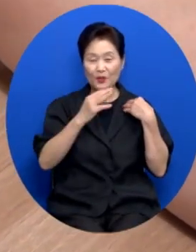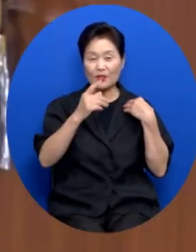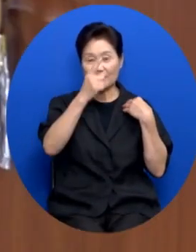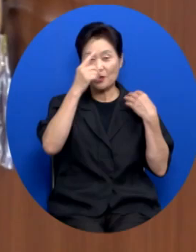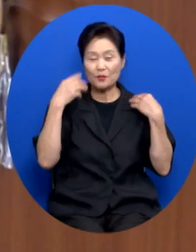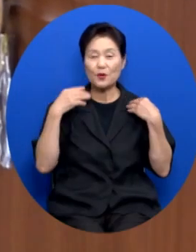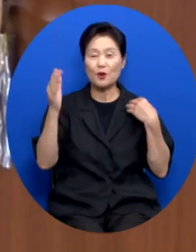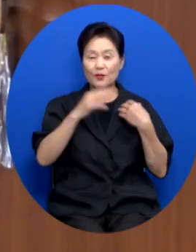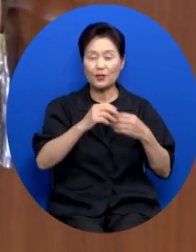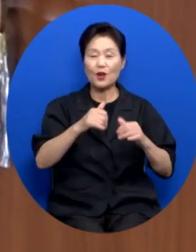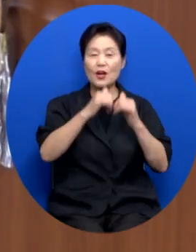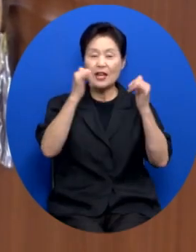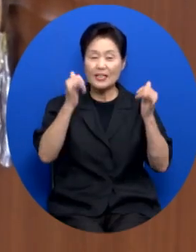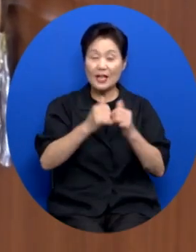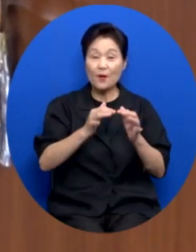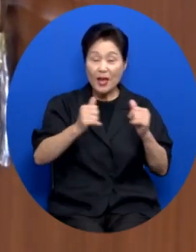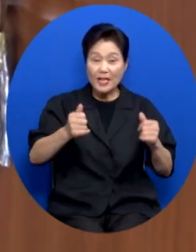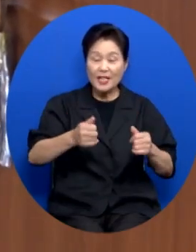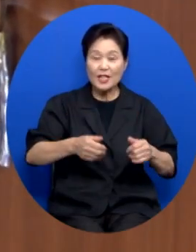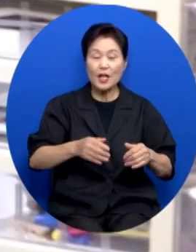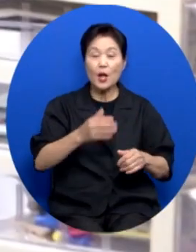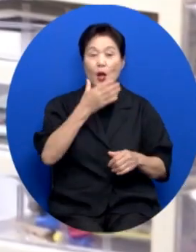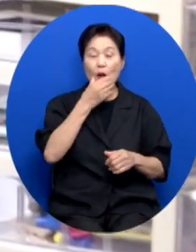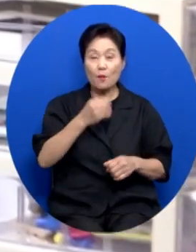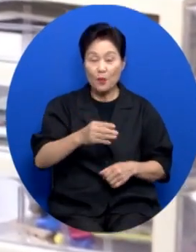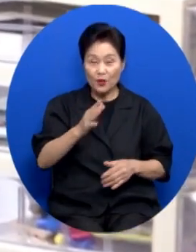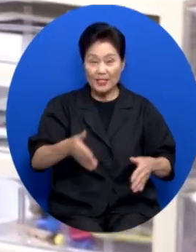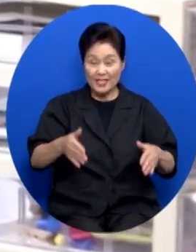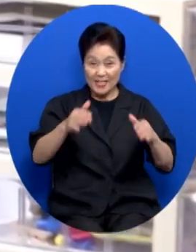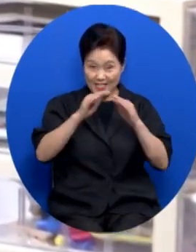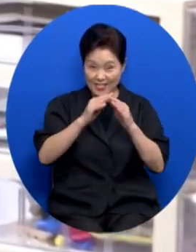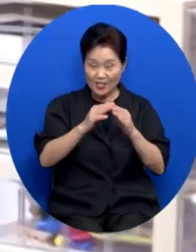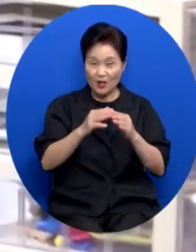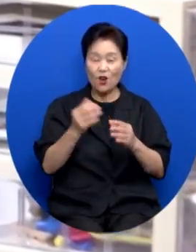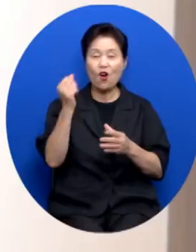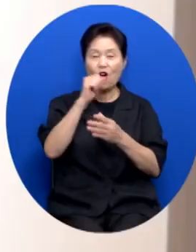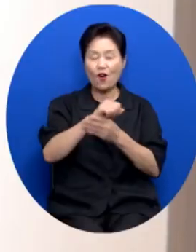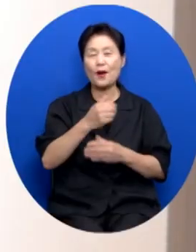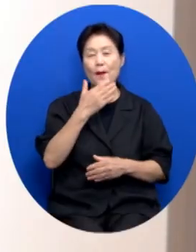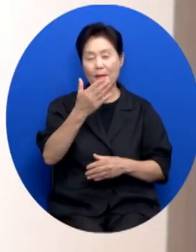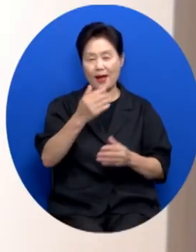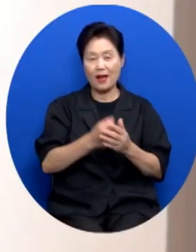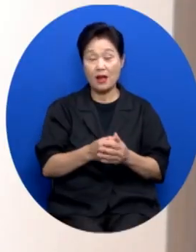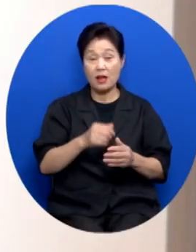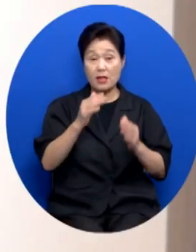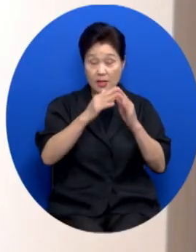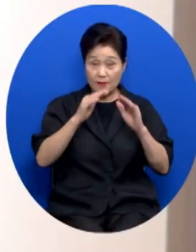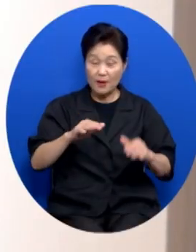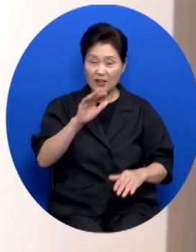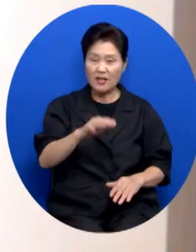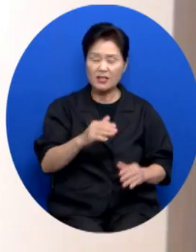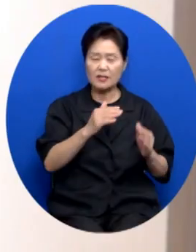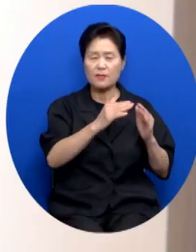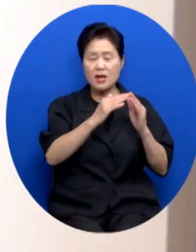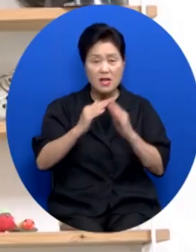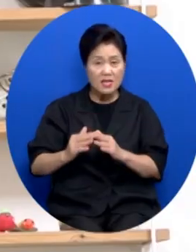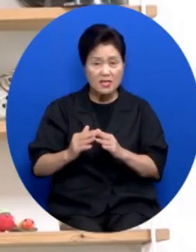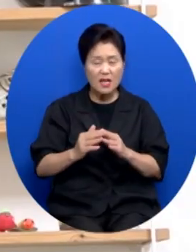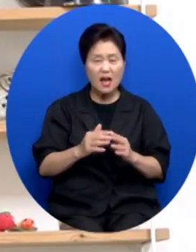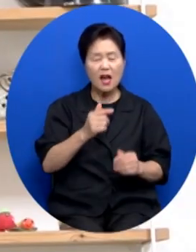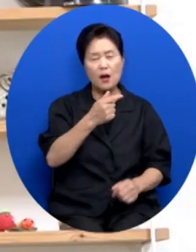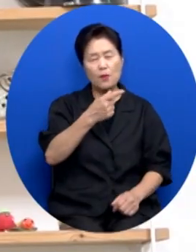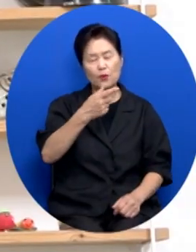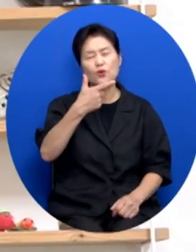받고 장애인 거주시설로 운영해오고 있습니다. 박명현 목사는 이 마을에서만 6번 이사했고